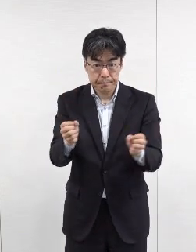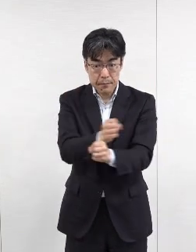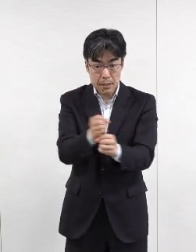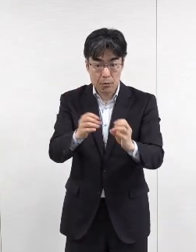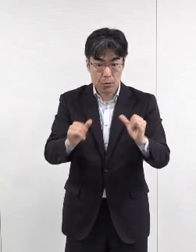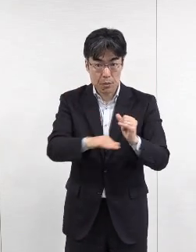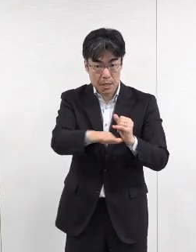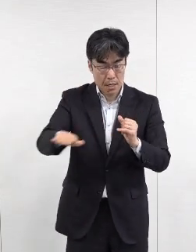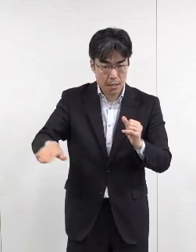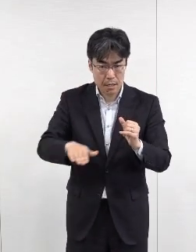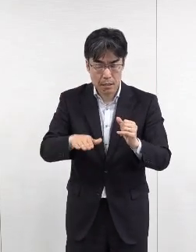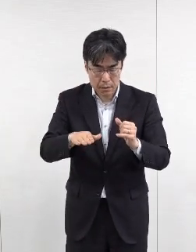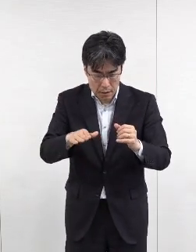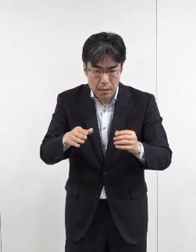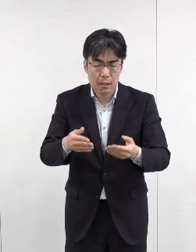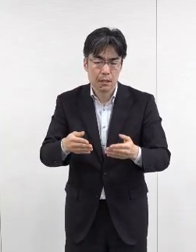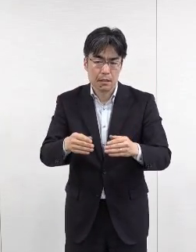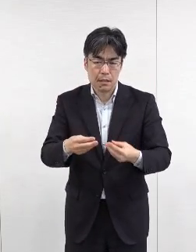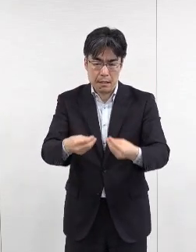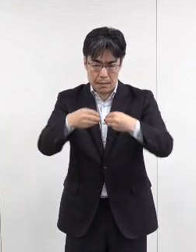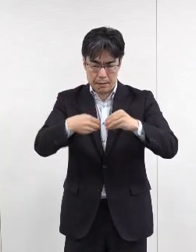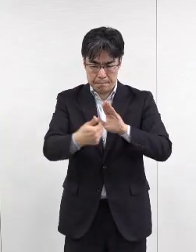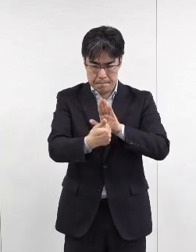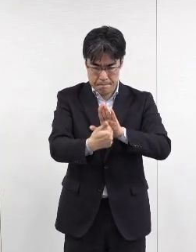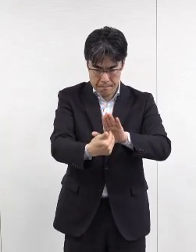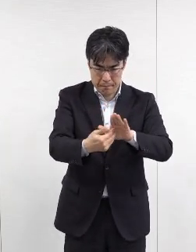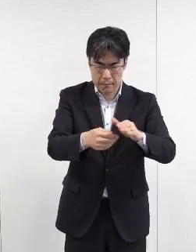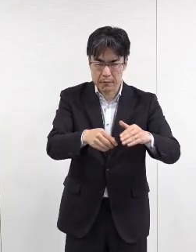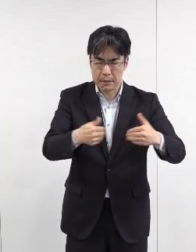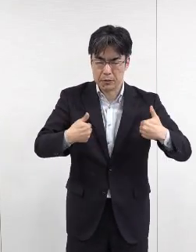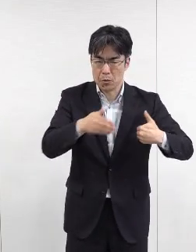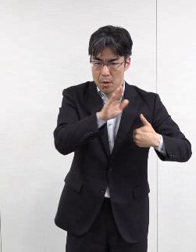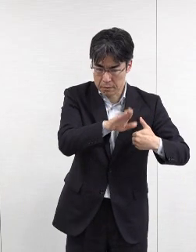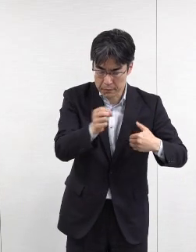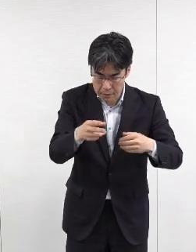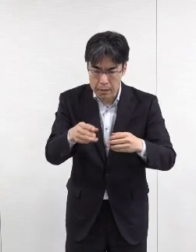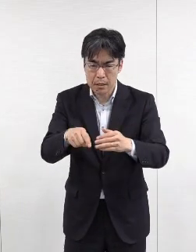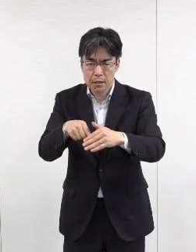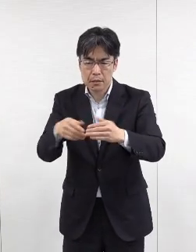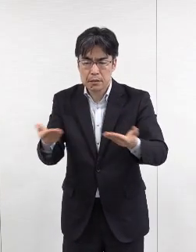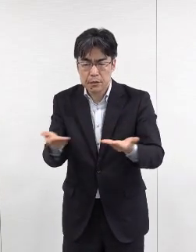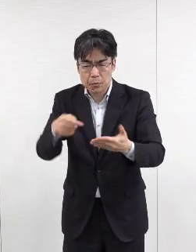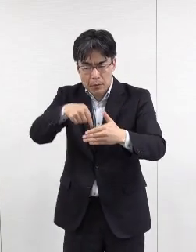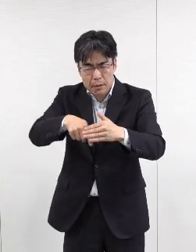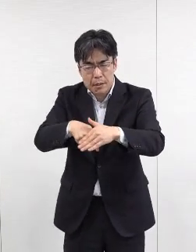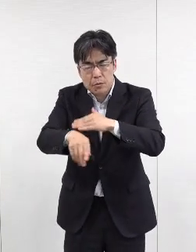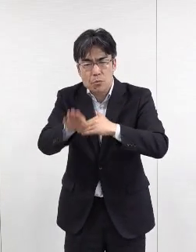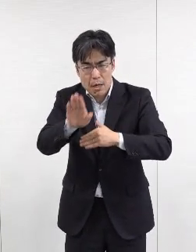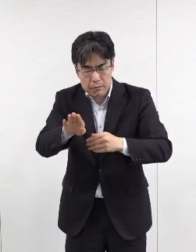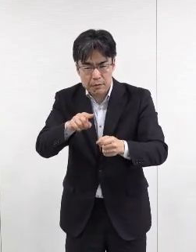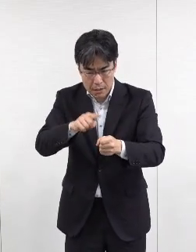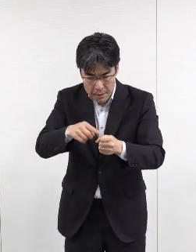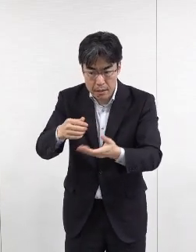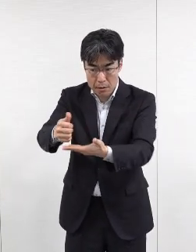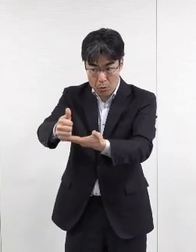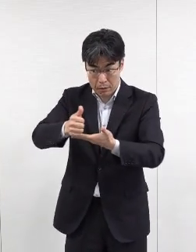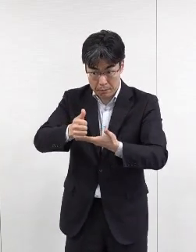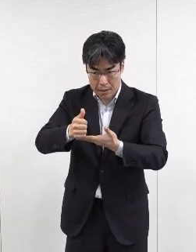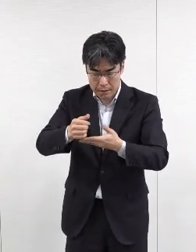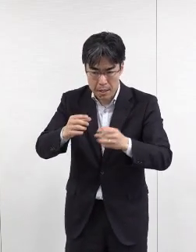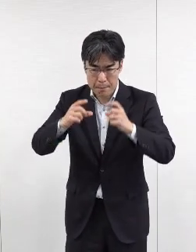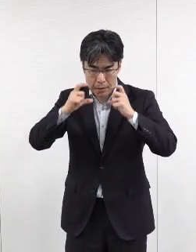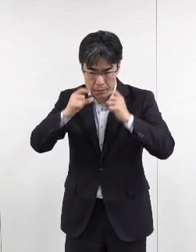事業上の理由等により利用者または従業員にマスクの着用